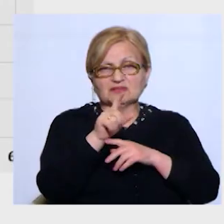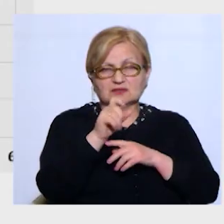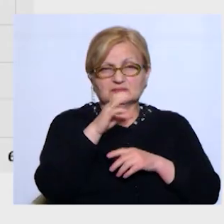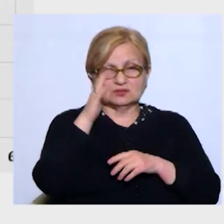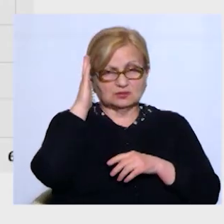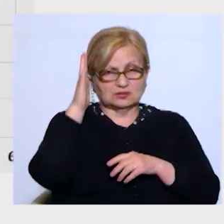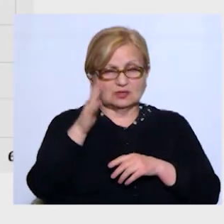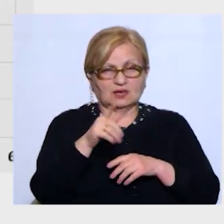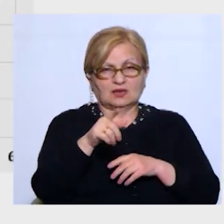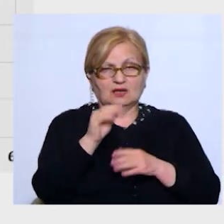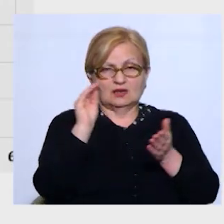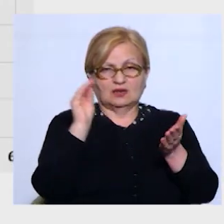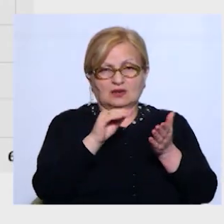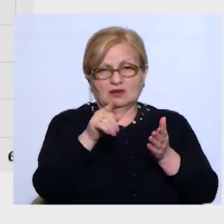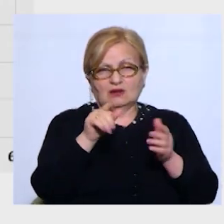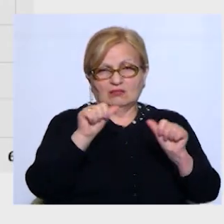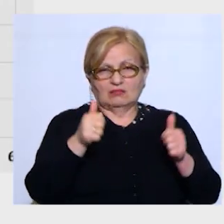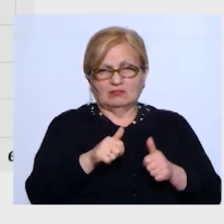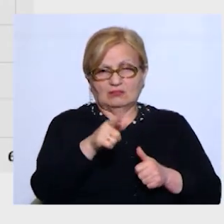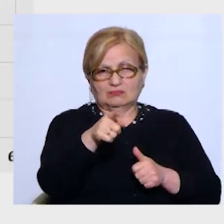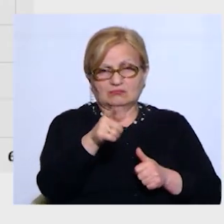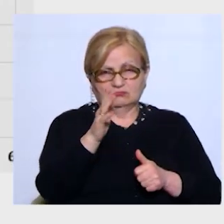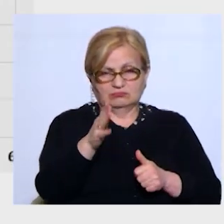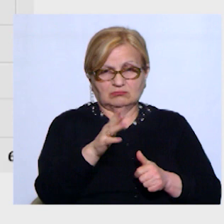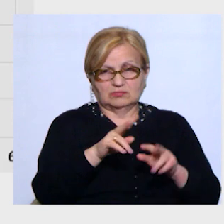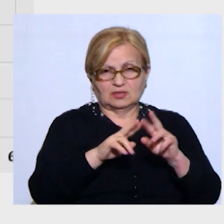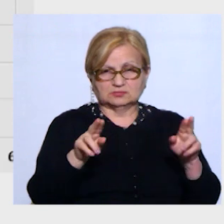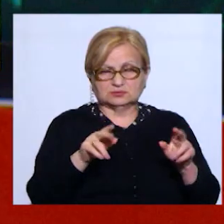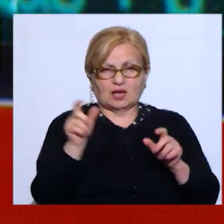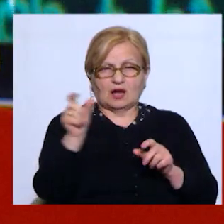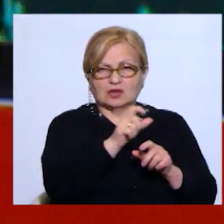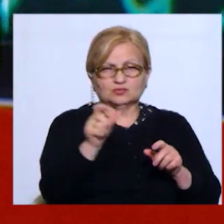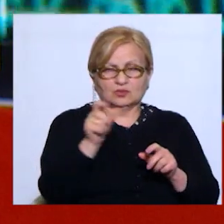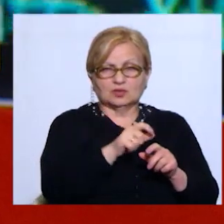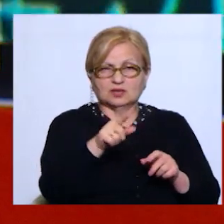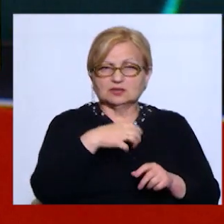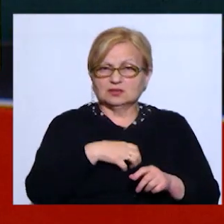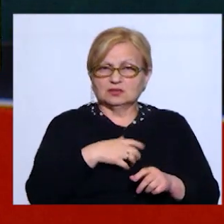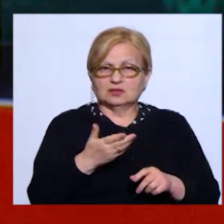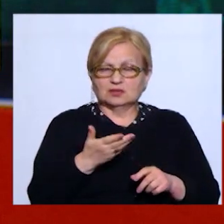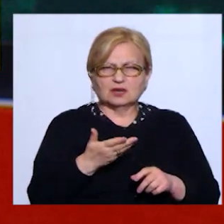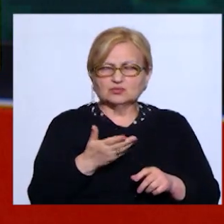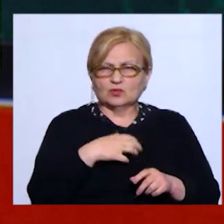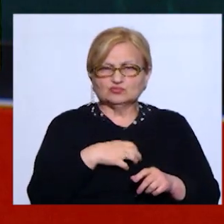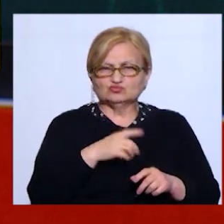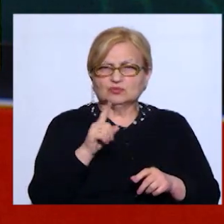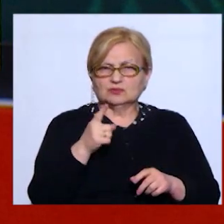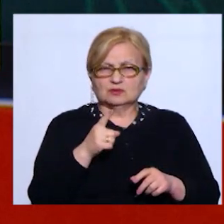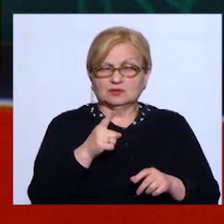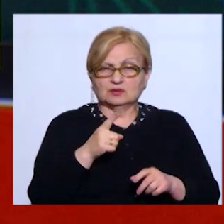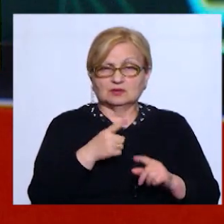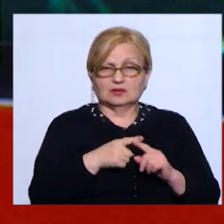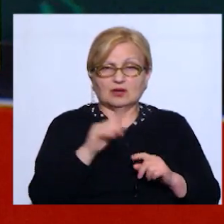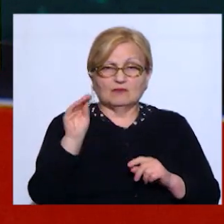უკვე, ჩაიწერება აი ესეთ ფორმას, შესაბამისი განტოლება აქვს. და რატოა ეს მნიშვნელოვანი? ვითომ რატოა მნიშვნელოვანი?